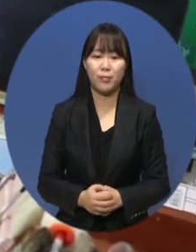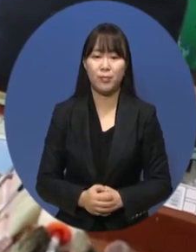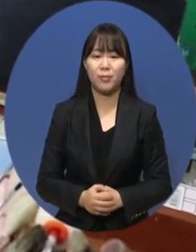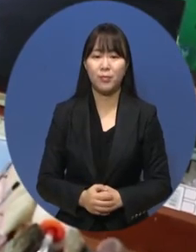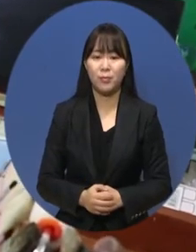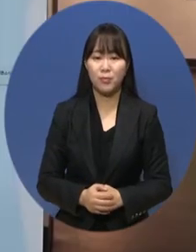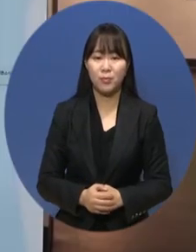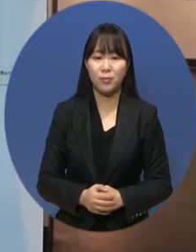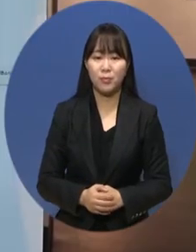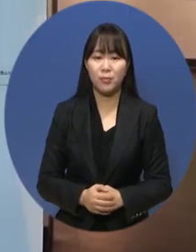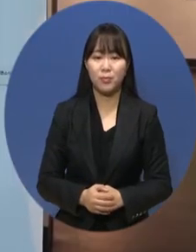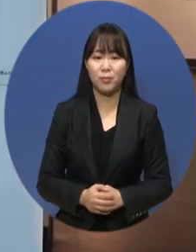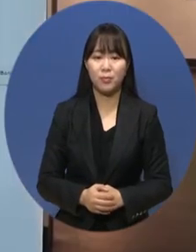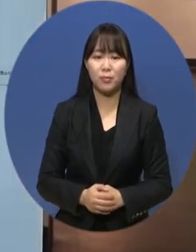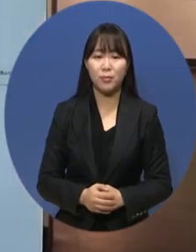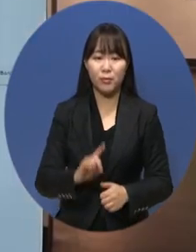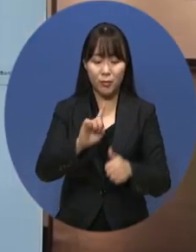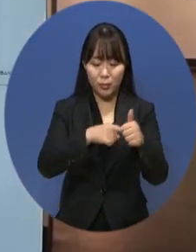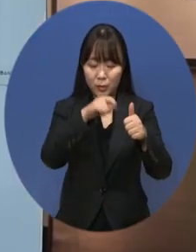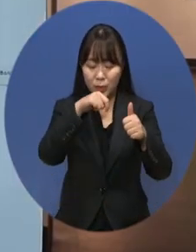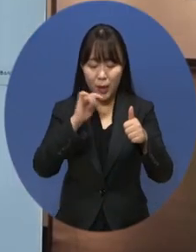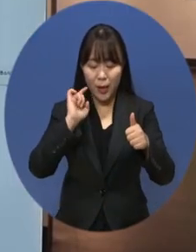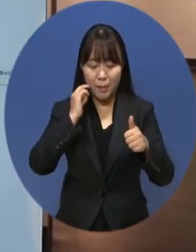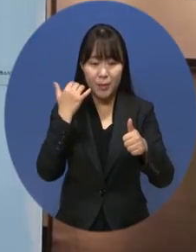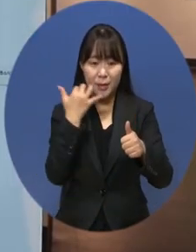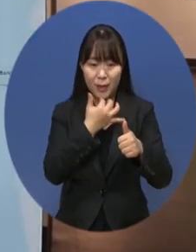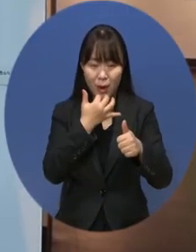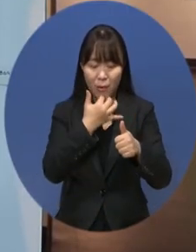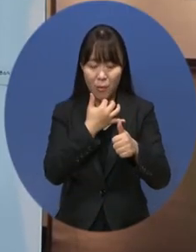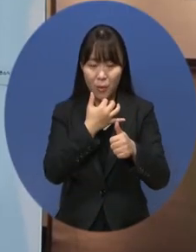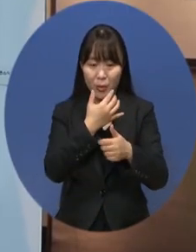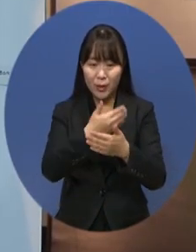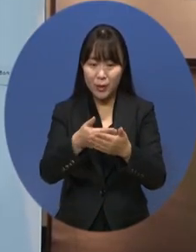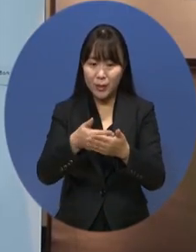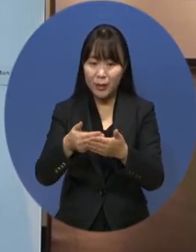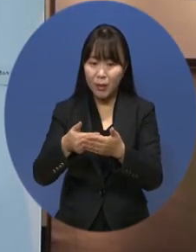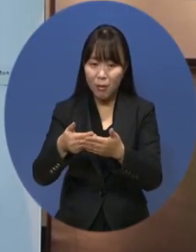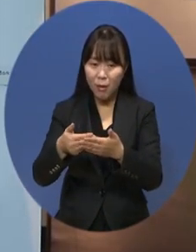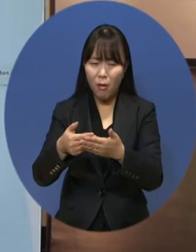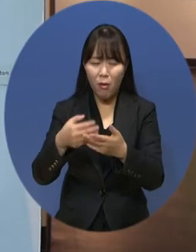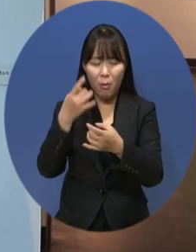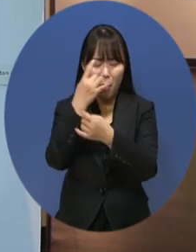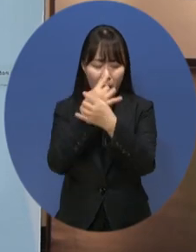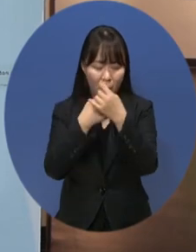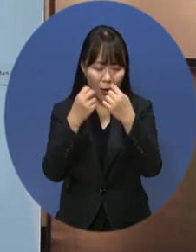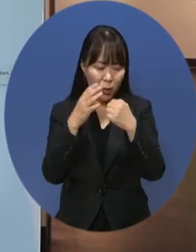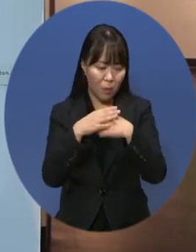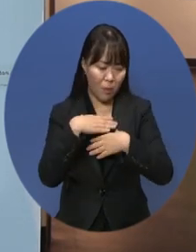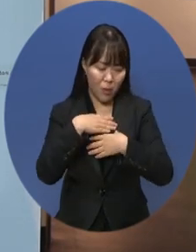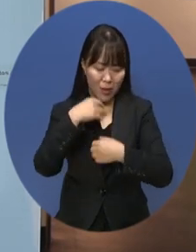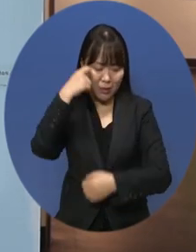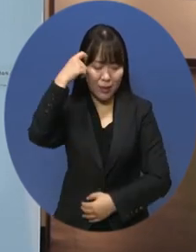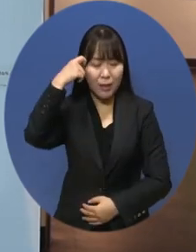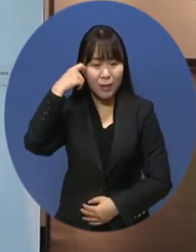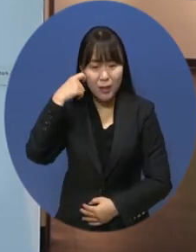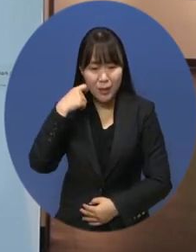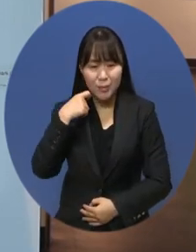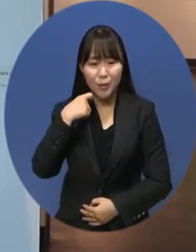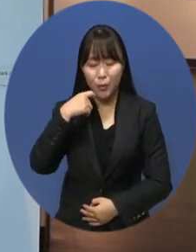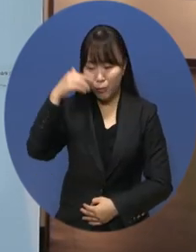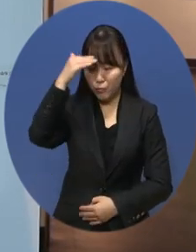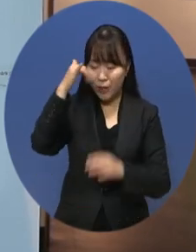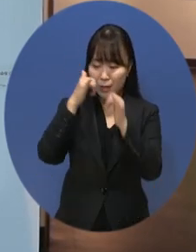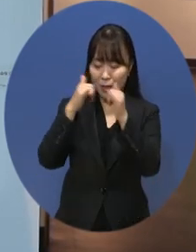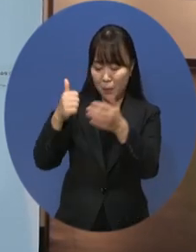있습니다. 자연 속의 고운 빛깔로 탄생한 작품들은 몽환적이면서도 편안한 감성으로